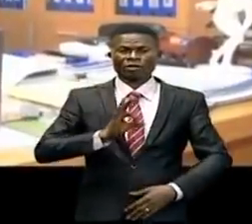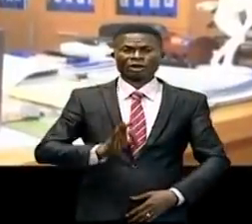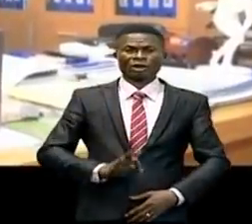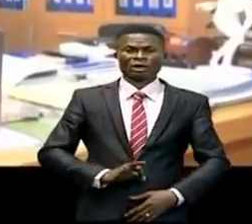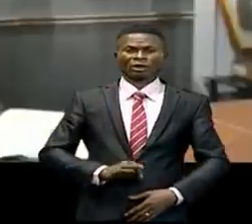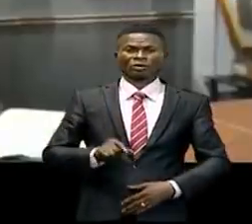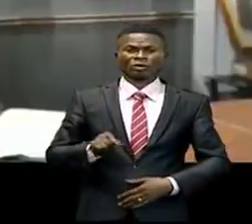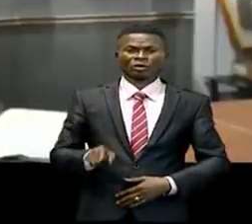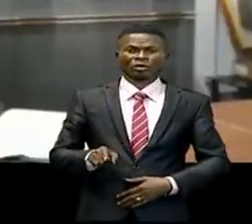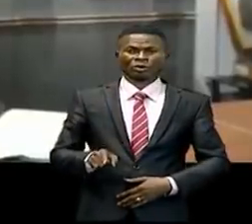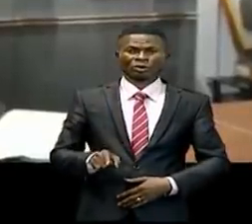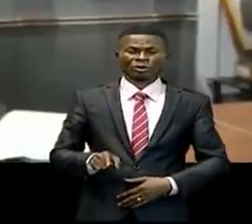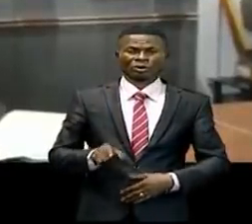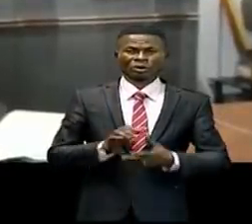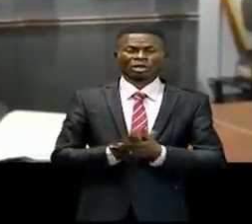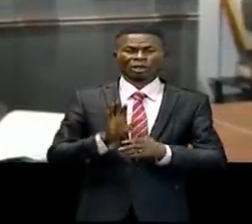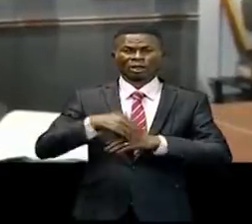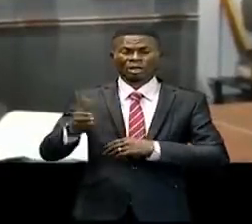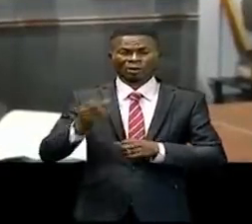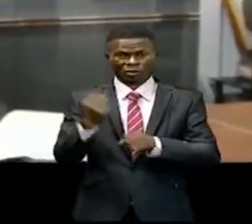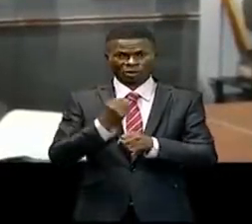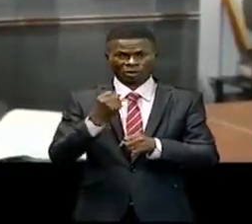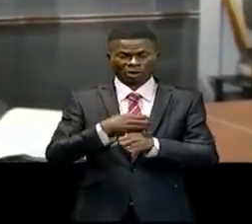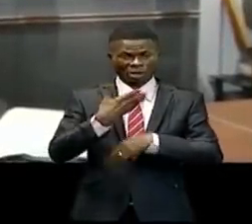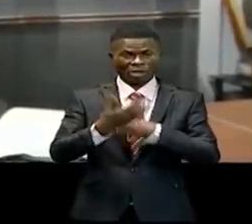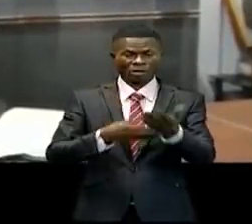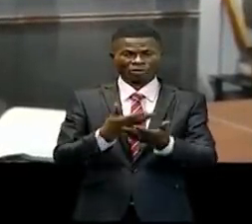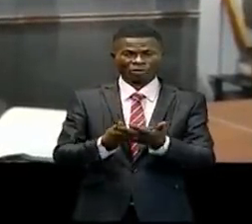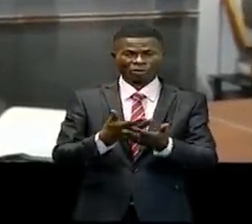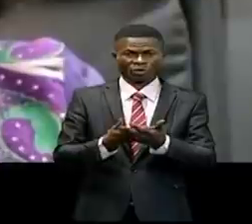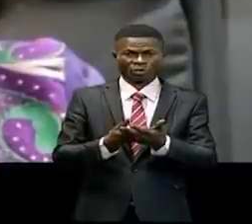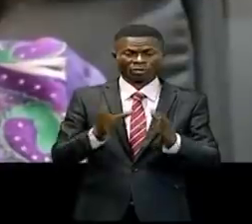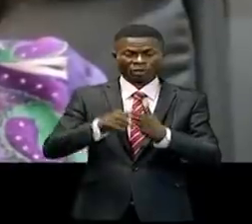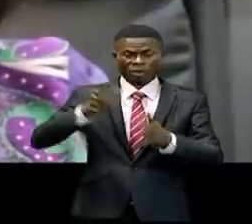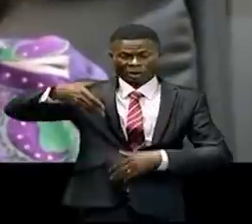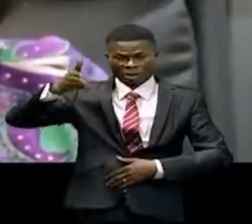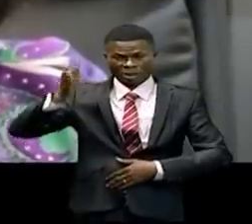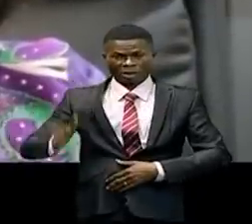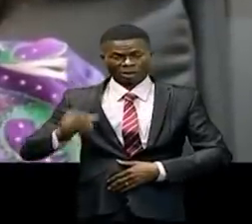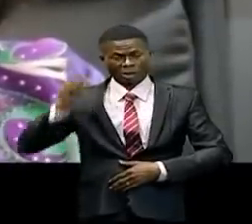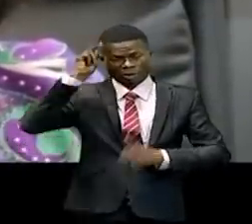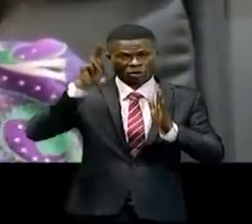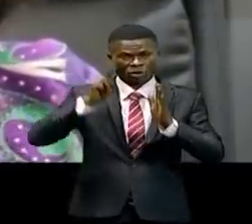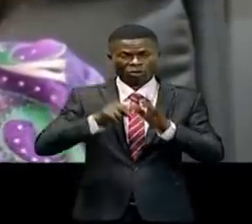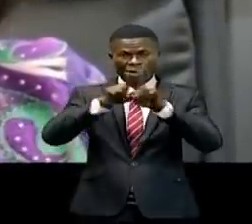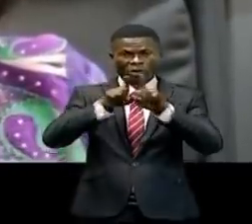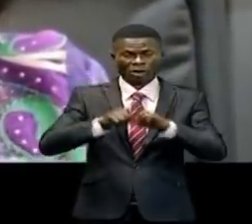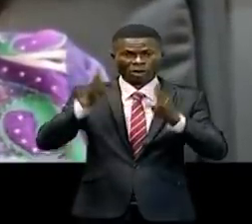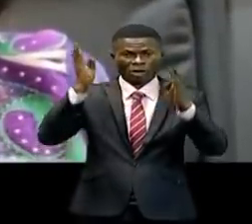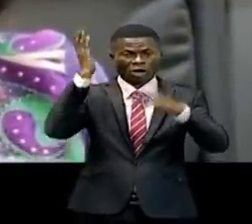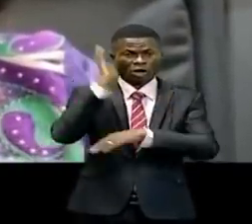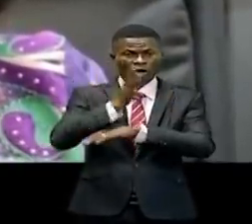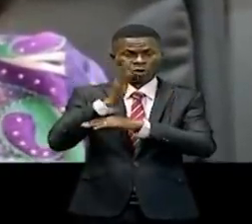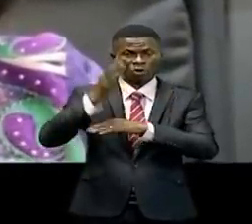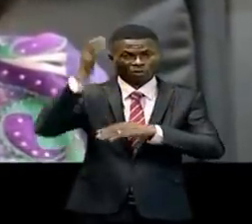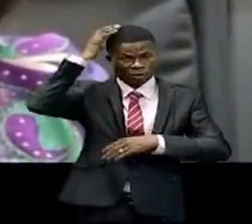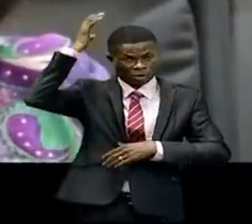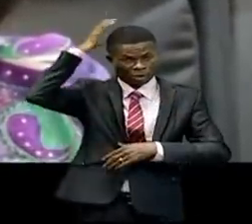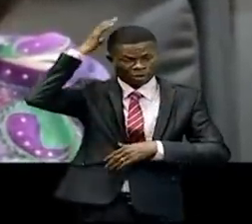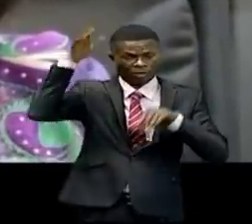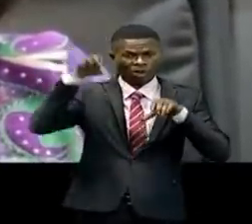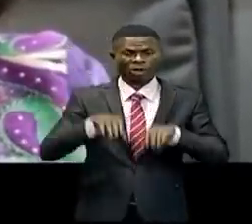Tshisekedi Tshilombo. Après le travail réalisé par les experts du gouvernement et ceux de la Conférence épiscopale nationale du